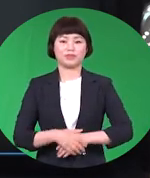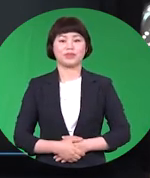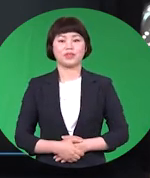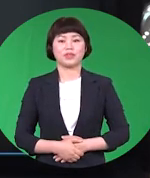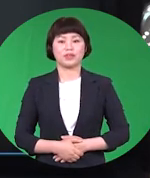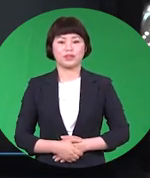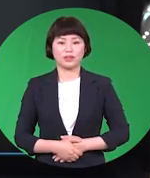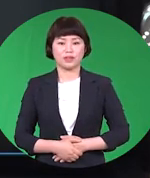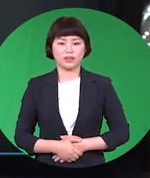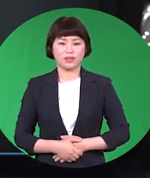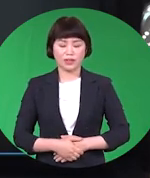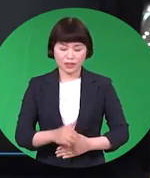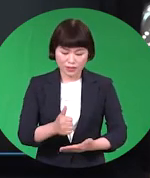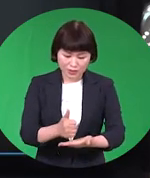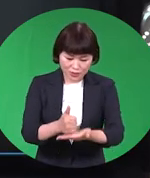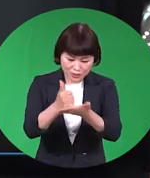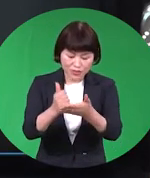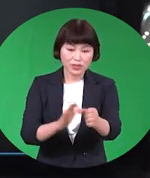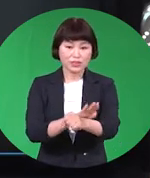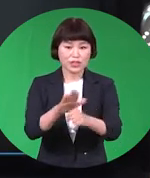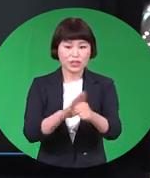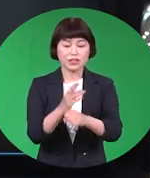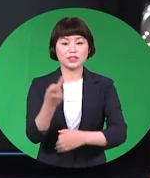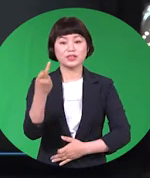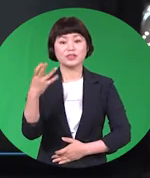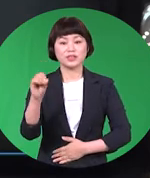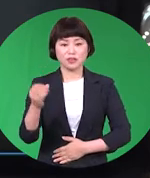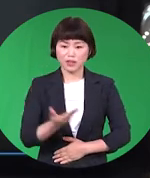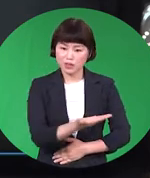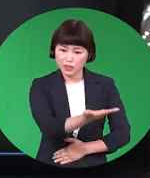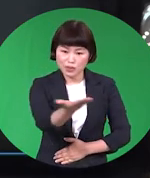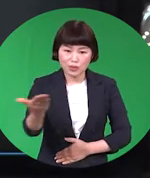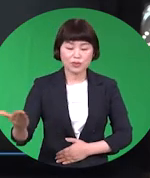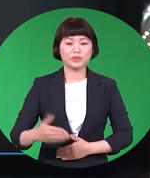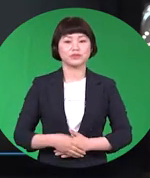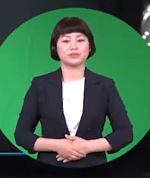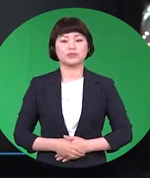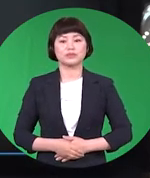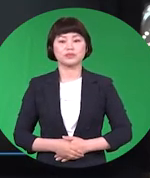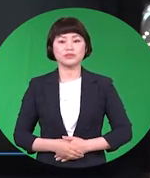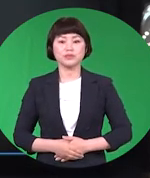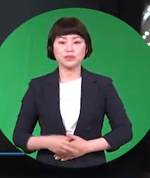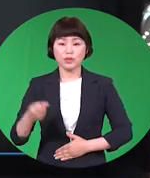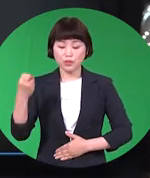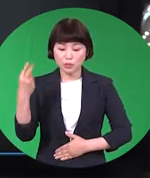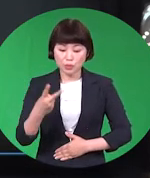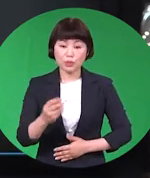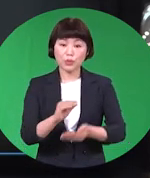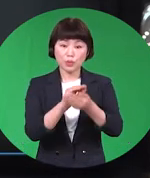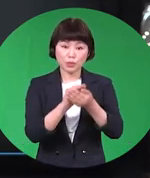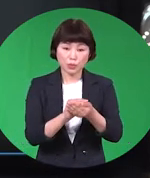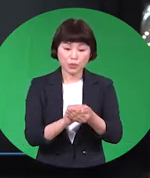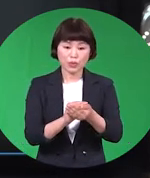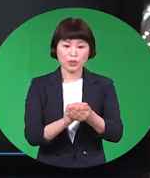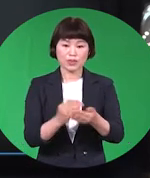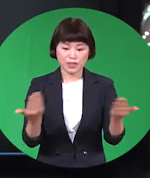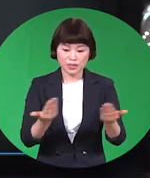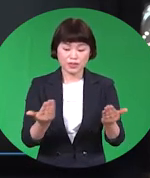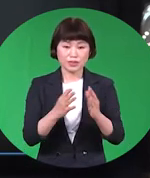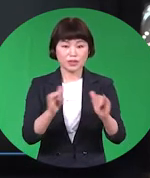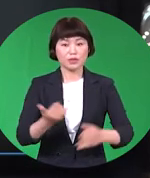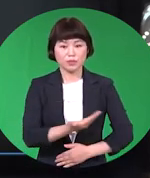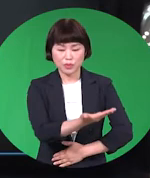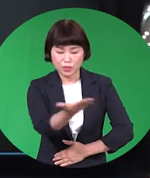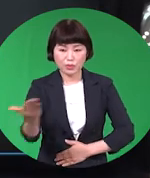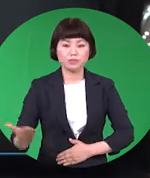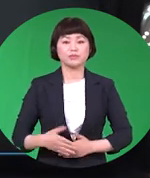다하겠습니다. 사랑하고 존경하는 12만 양평 군민 여러분, 그리고 NH농협은행